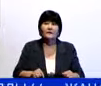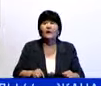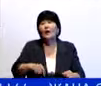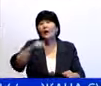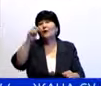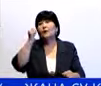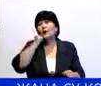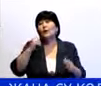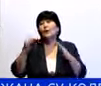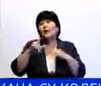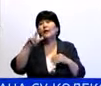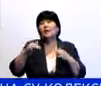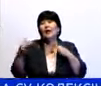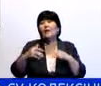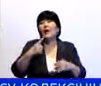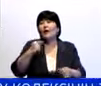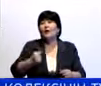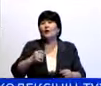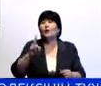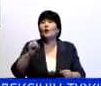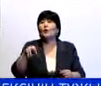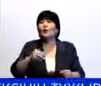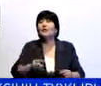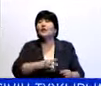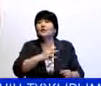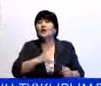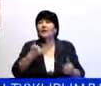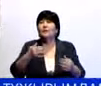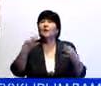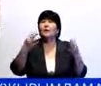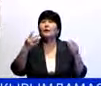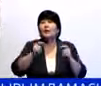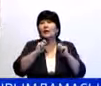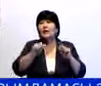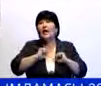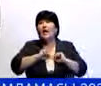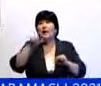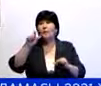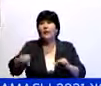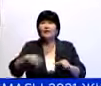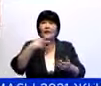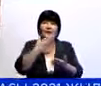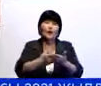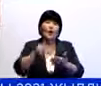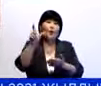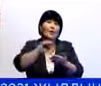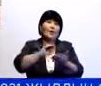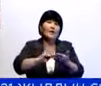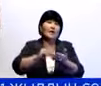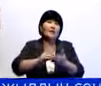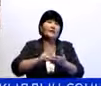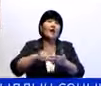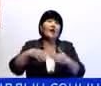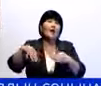Соғыс ардагері майдан даласында қаруластарына рухты жырмен дем берген жан. Бейбіт күнді сыйлаған батырлардың ерлігін суреттеп, өлеңмен жазған майдан